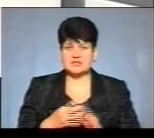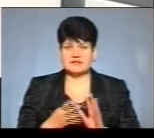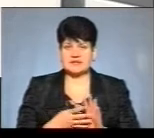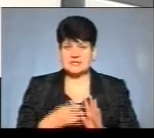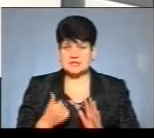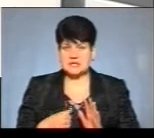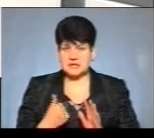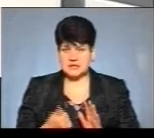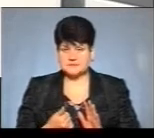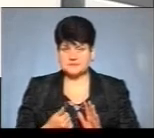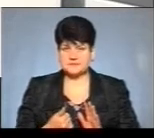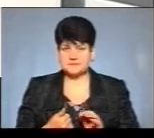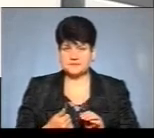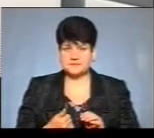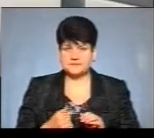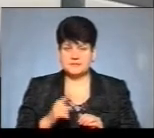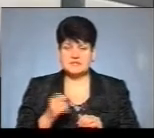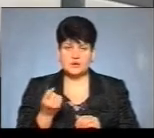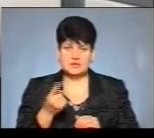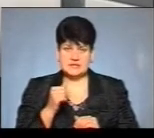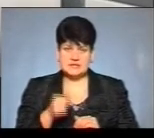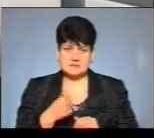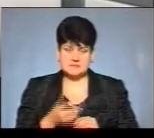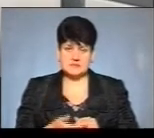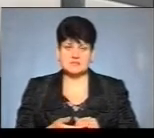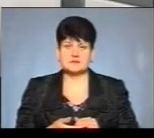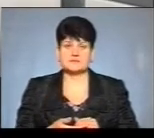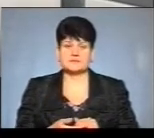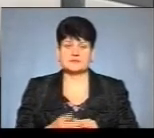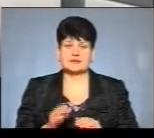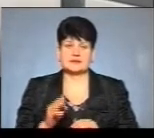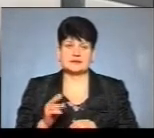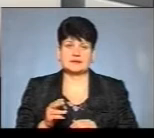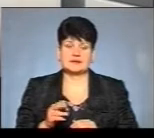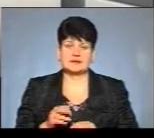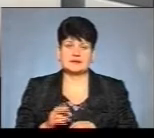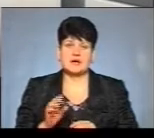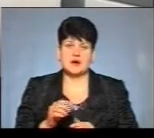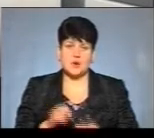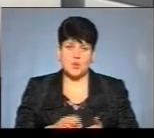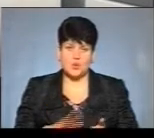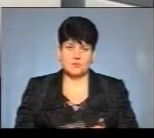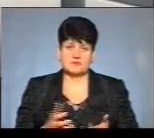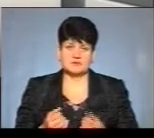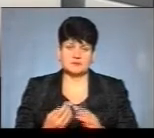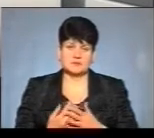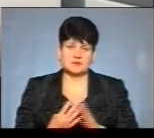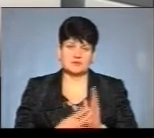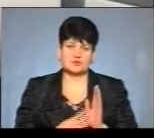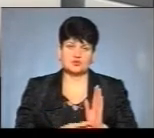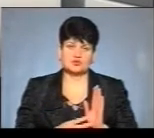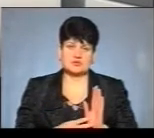2019 рік, за 11 місяців, на деоблік взято близько 97